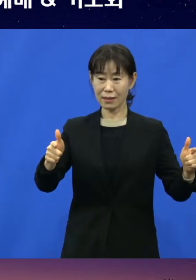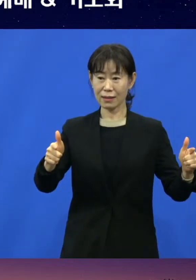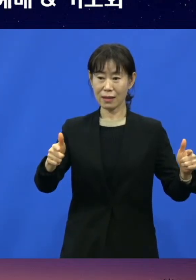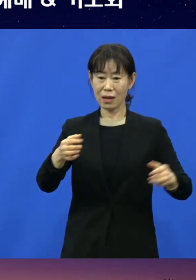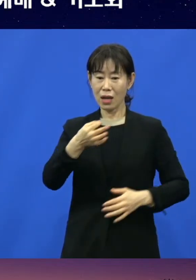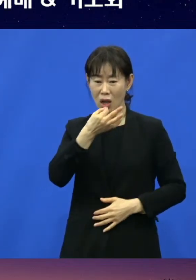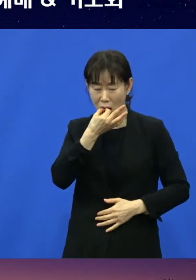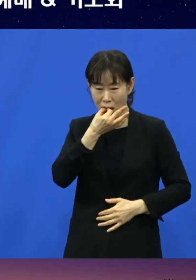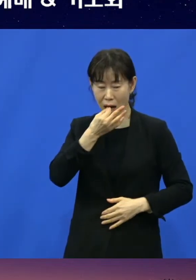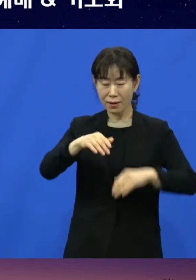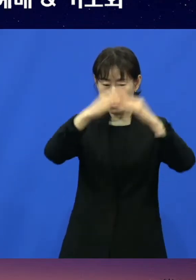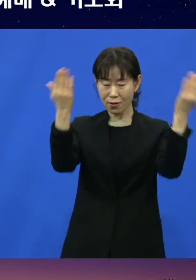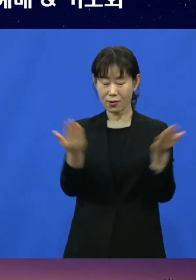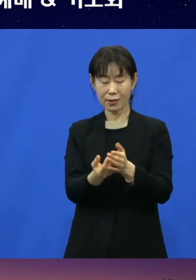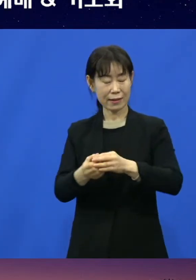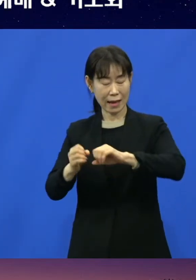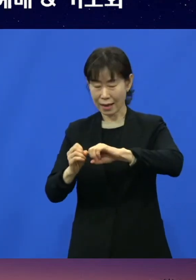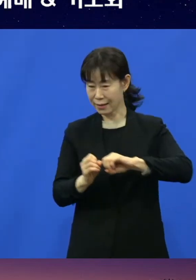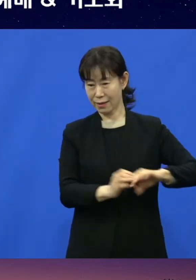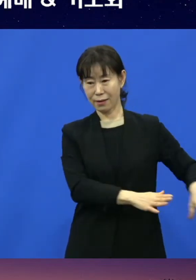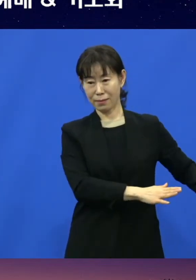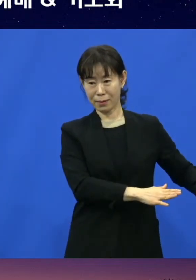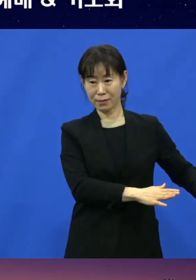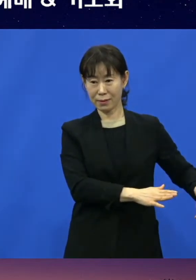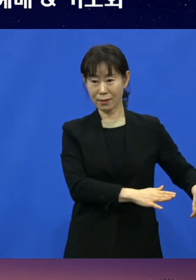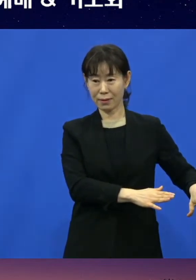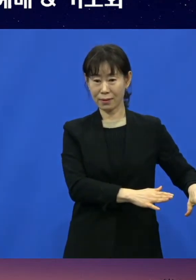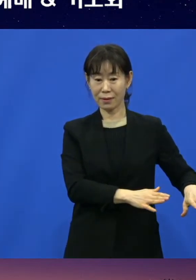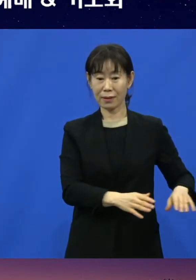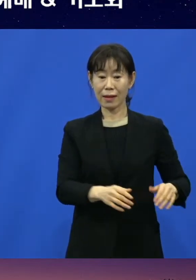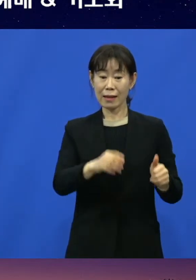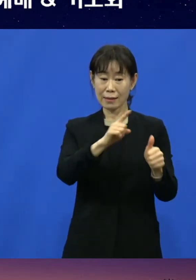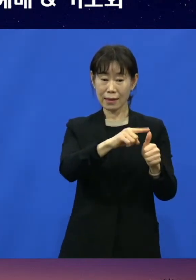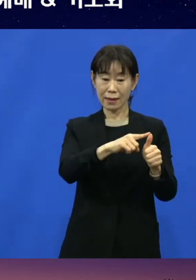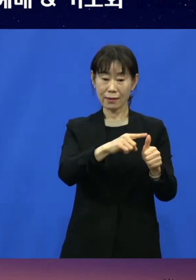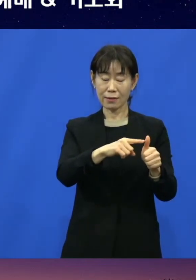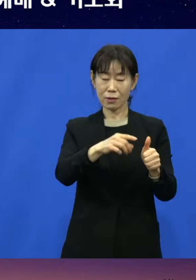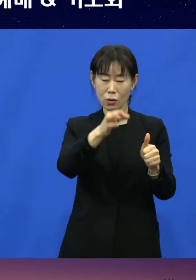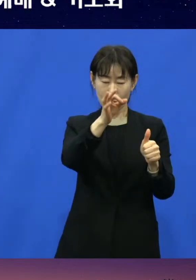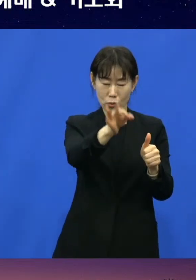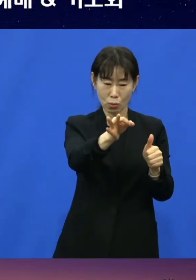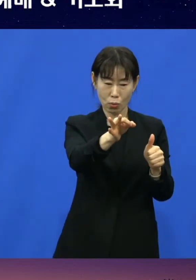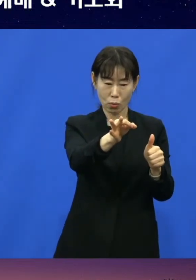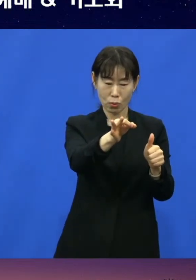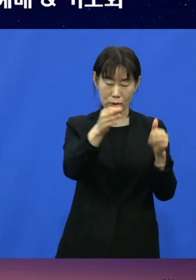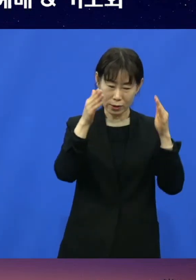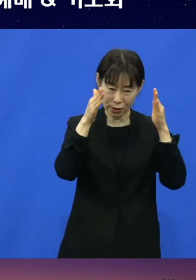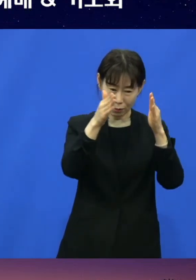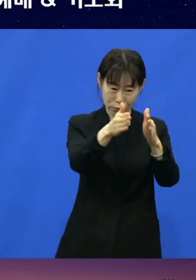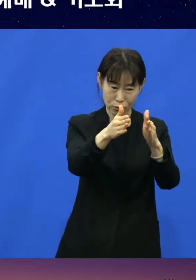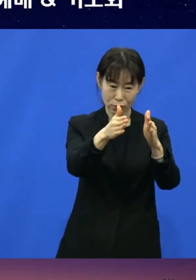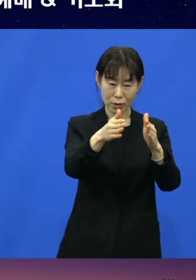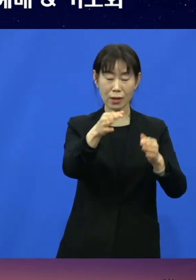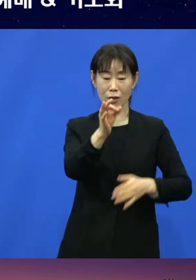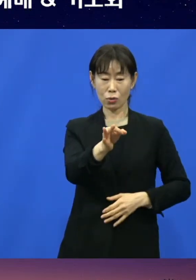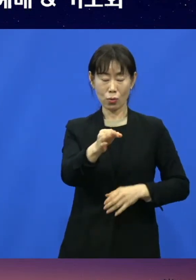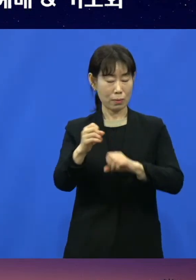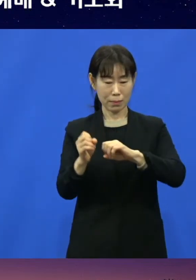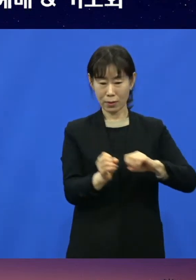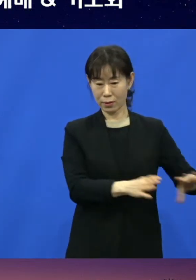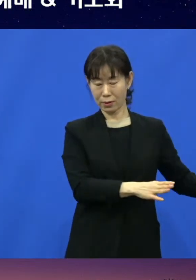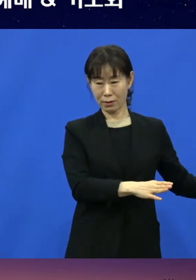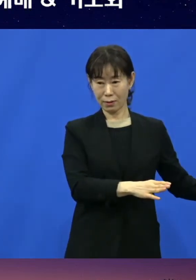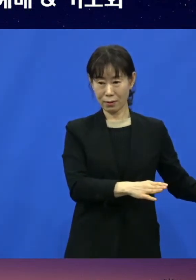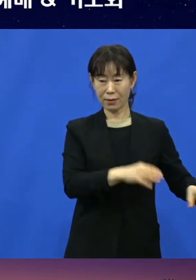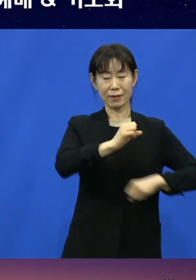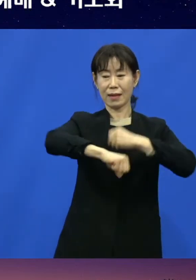그가 붙들고 있던 것들, 돈, 그것으로부터 자유를 얻었다는 거예요. 너는 이제 더 이상 그런 것에 매여 살지 않아도 된다는